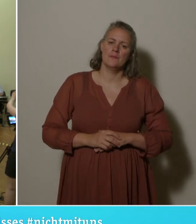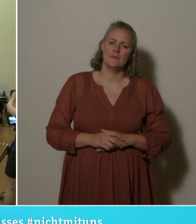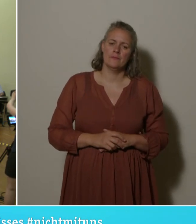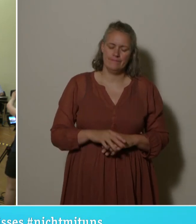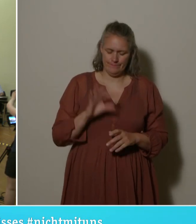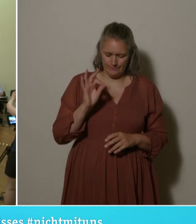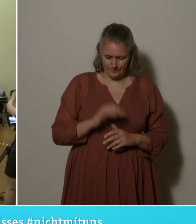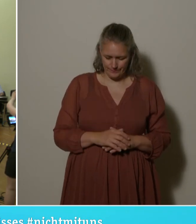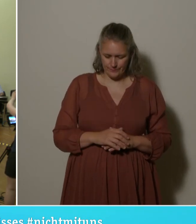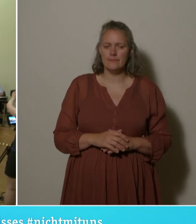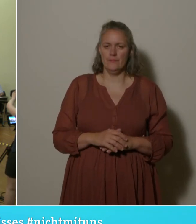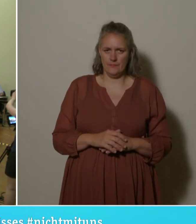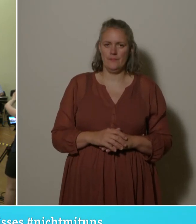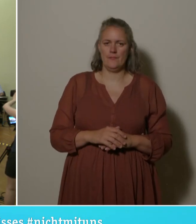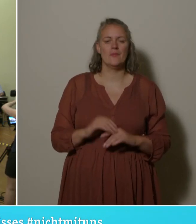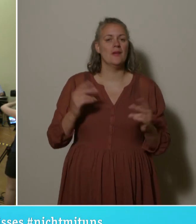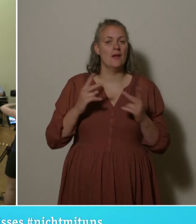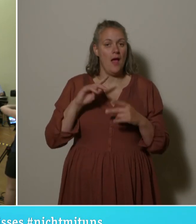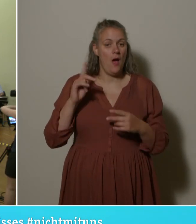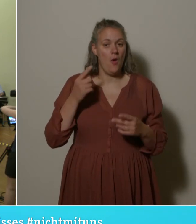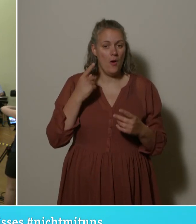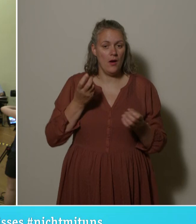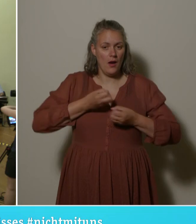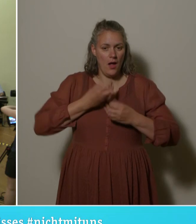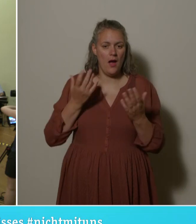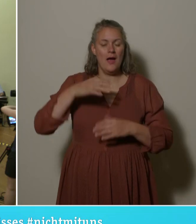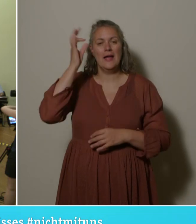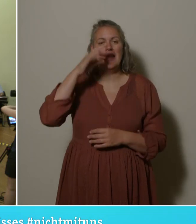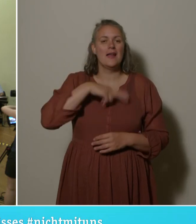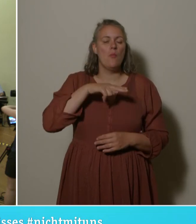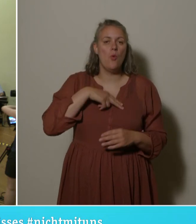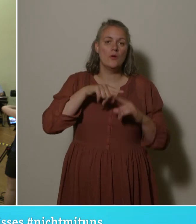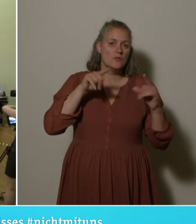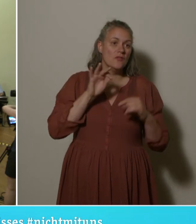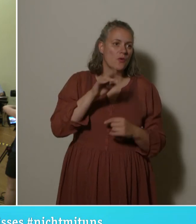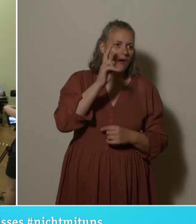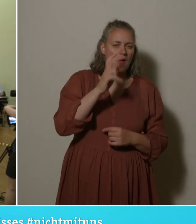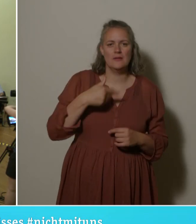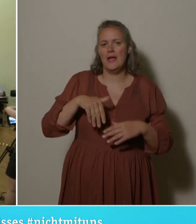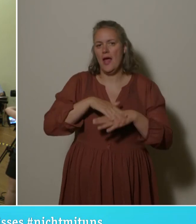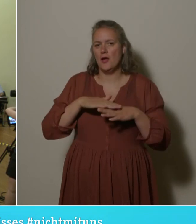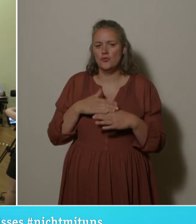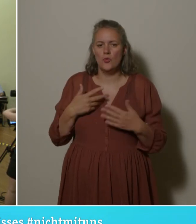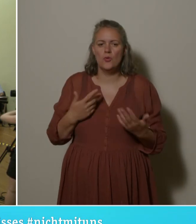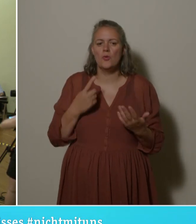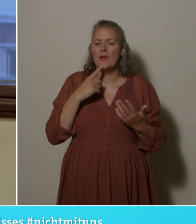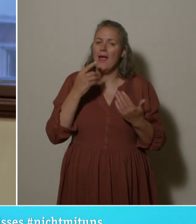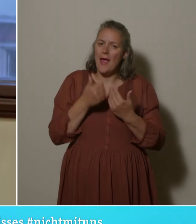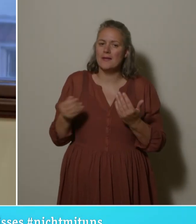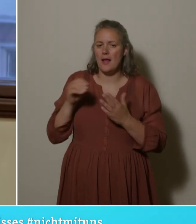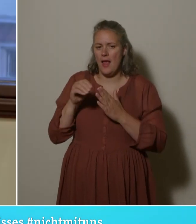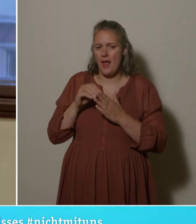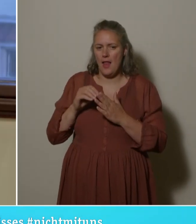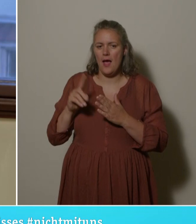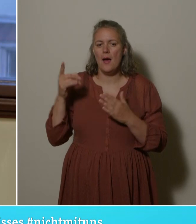Gut, also selbstverständlich ist auch gemeint das Jena-Bonus-Ticket für Erwachsene. Ich entschuldige mich, wenn ich das nicht extra noch mal reingeschrieben habe. Es